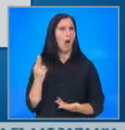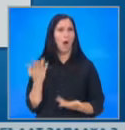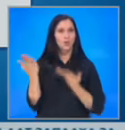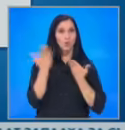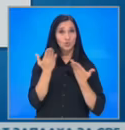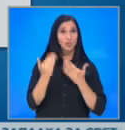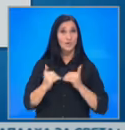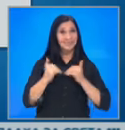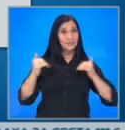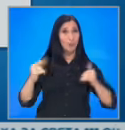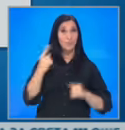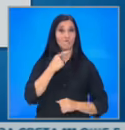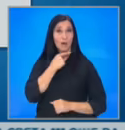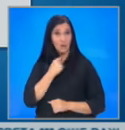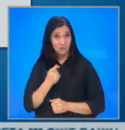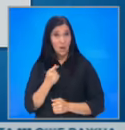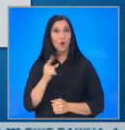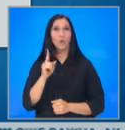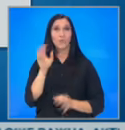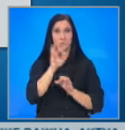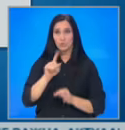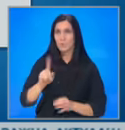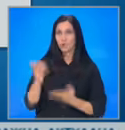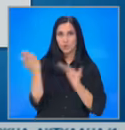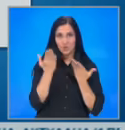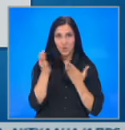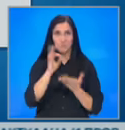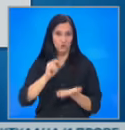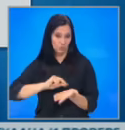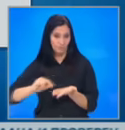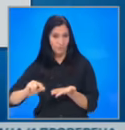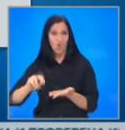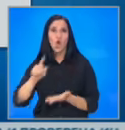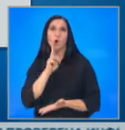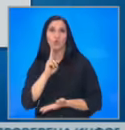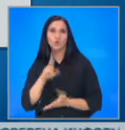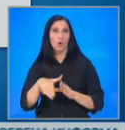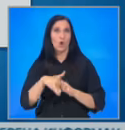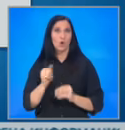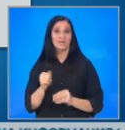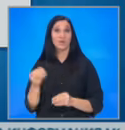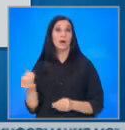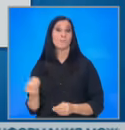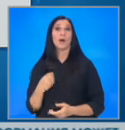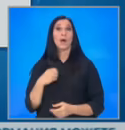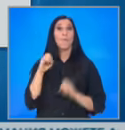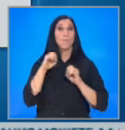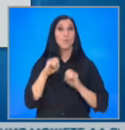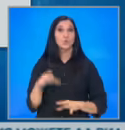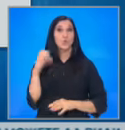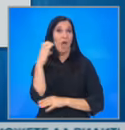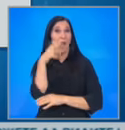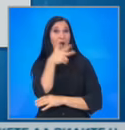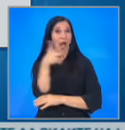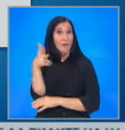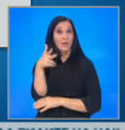учи дистанционно с първокласник, който нито може да чете, нито да пише? Учителката отказваше да включи камерата и учениците чуваха само